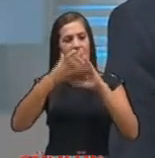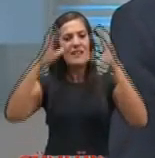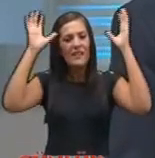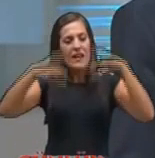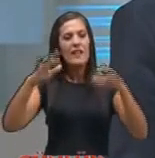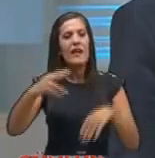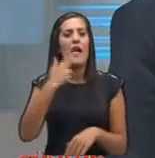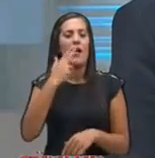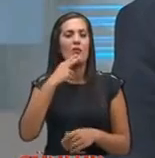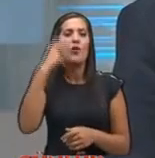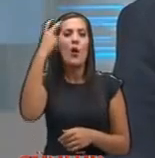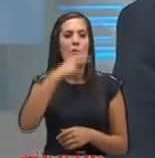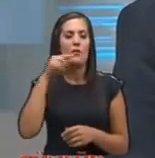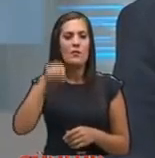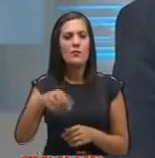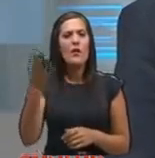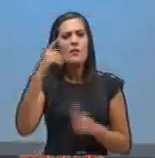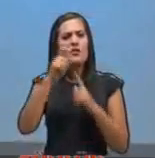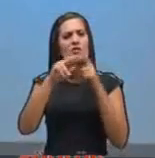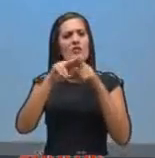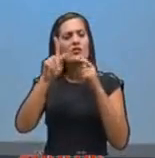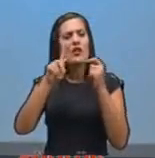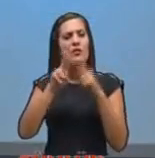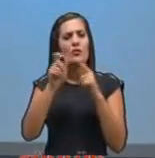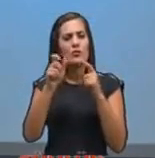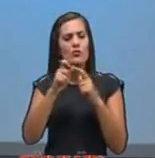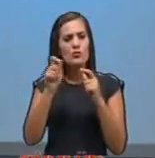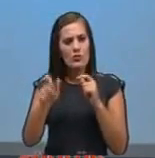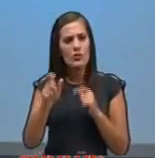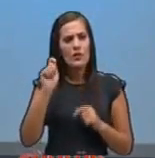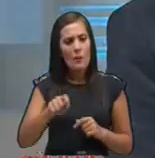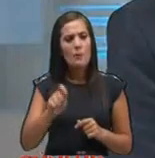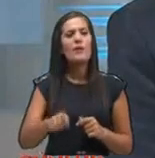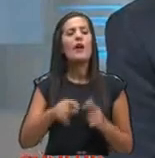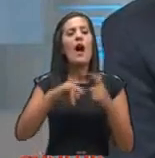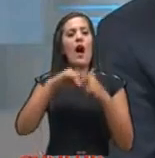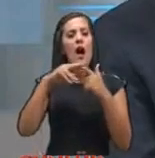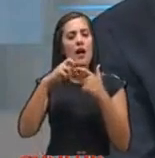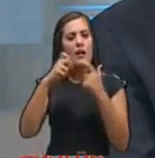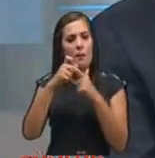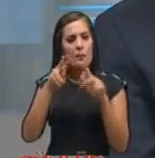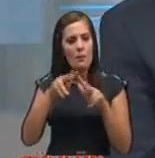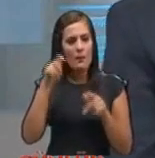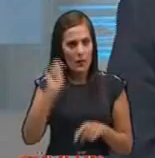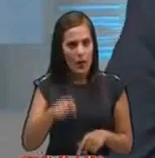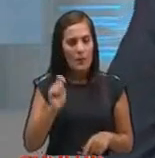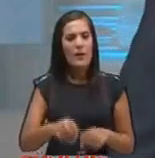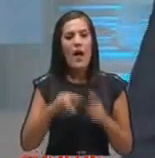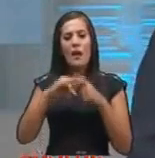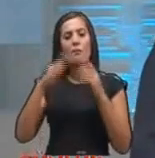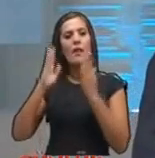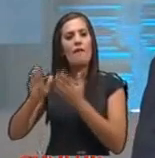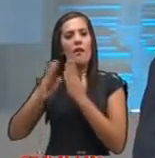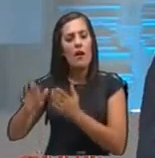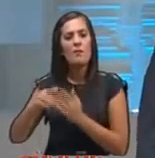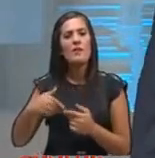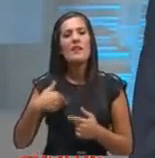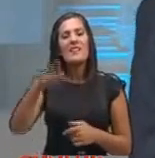Ayrıca Çalıkuşu da yaptık galiba. Çalıkuşu yaptık. Harem yapmıştık. Yaptık, Harem devam ediyor biliyorsunuz. Saray